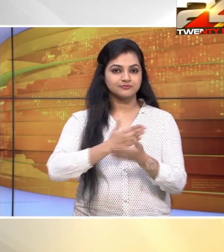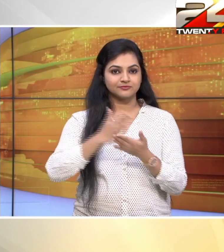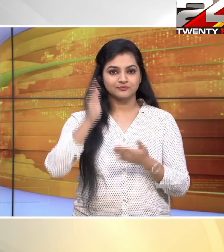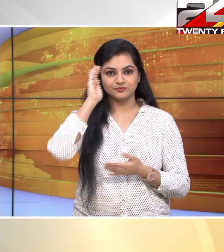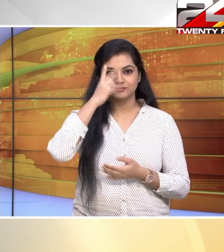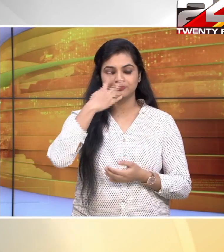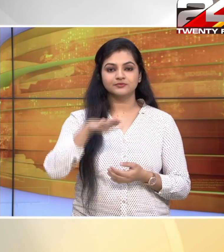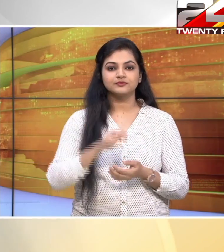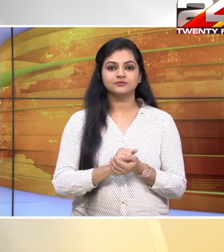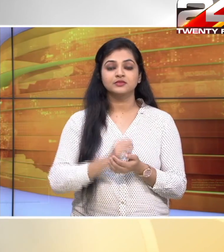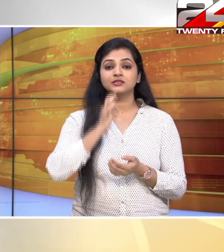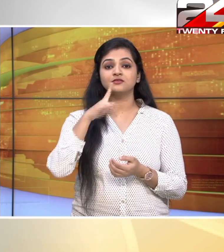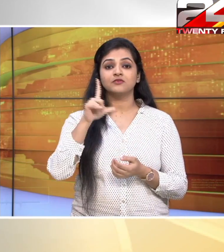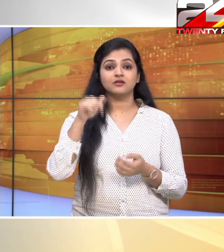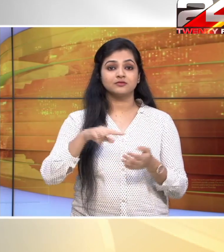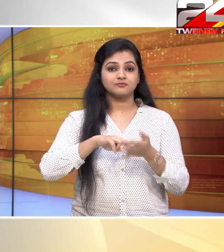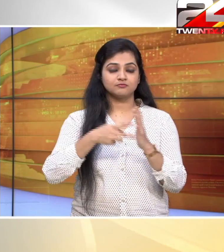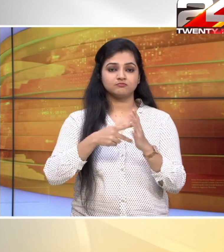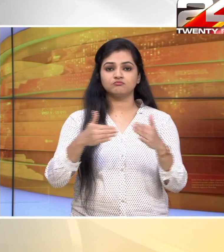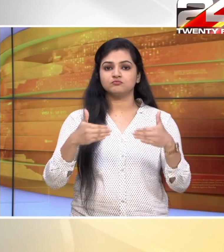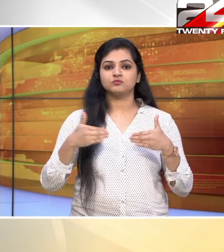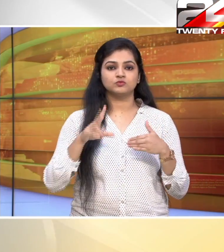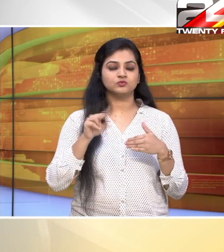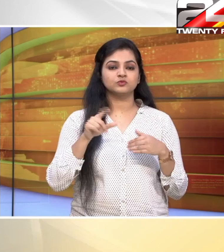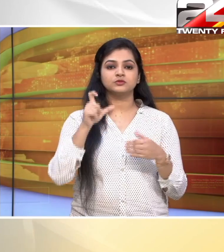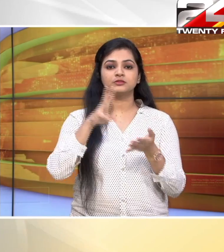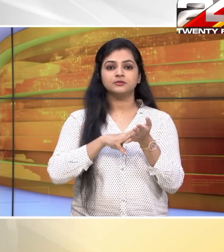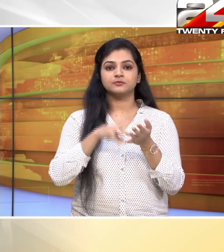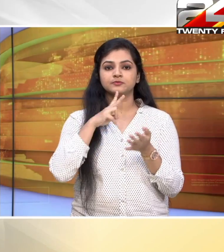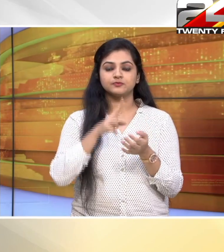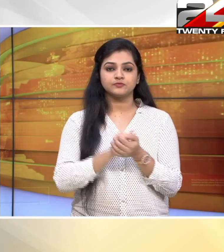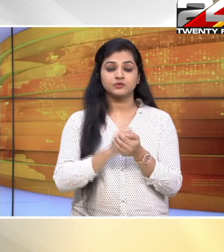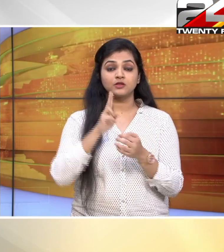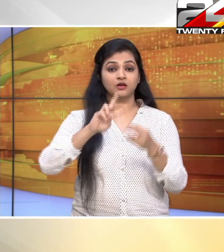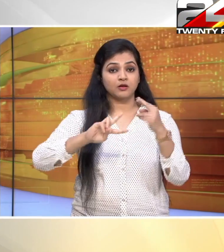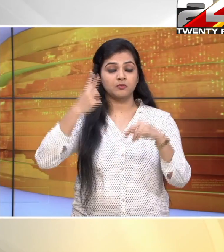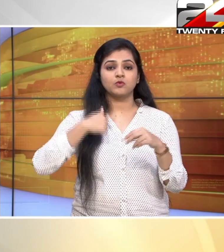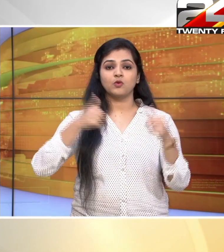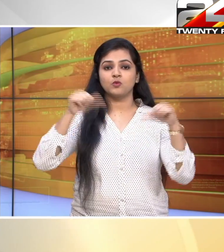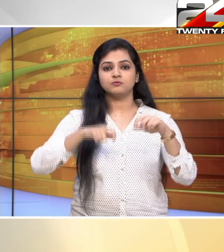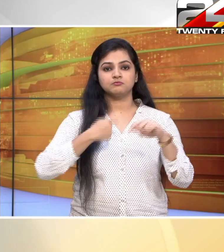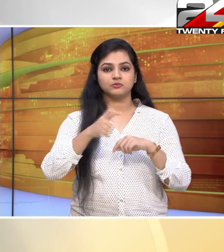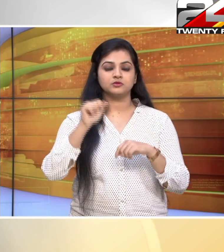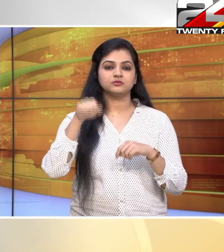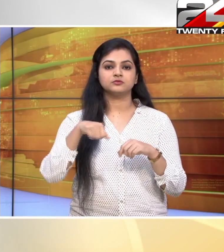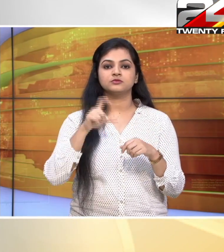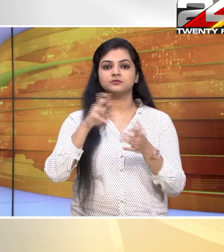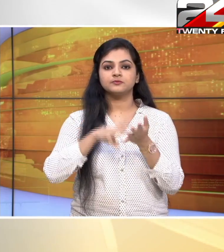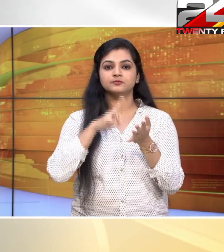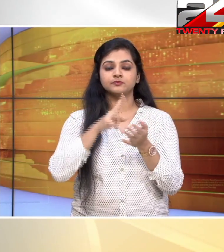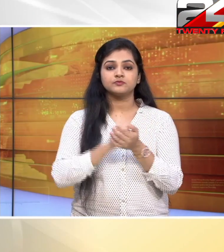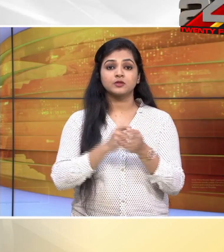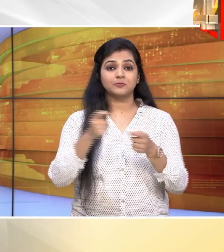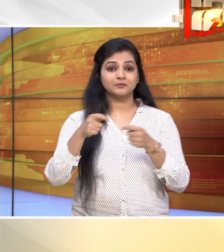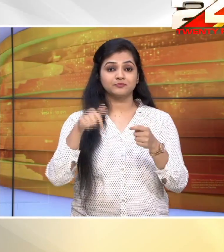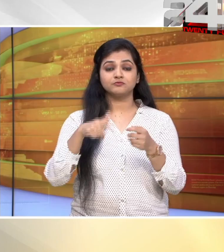വിശദമായ വാർത്തകൾ നോക്കാം. സിൽവർ ലൈൻ പദ്ധതിയിൽ പിന്നോട്ടില്ല എന്ന മുഖ്യമന്ത്രി പിണറായി വിജയൻ. രണ്ടിരട്ടിയാണ് നഷ്ടപരിഹാരം നൽകുന്നത്.